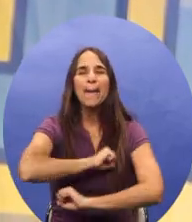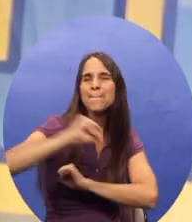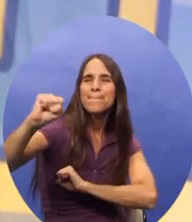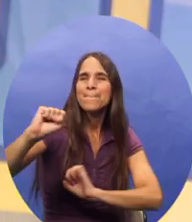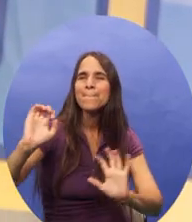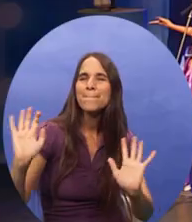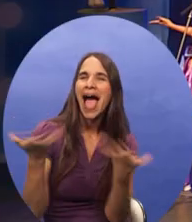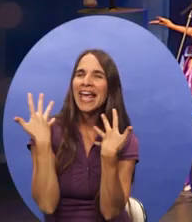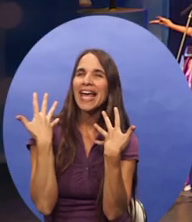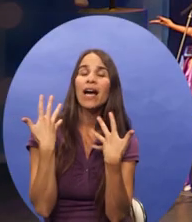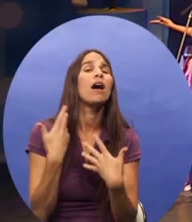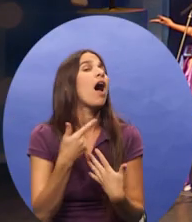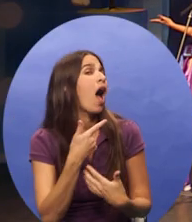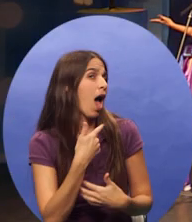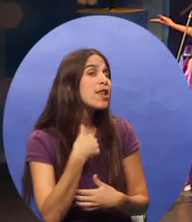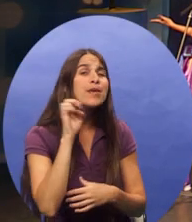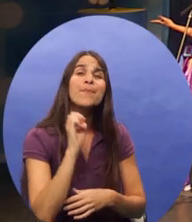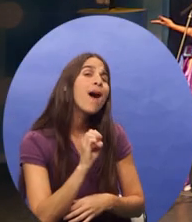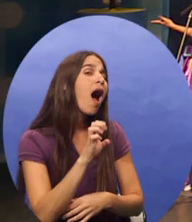המהיר מכולם. אני בא.